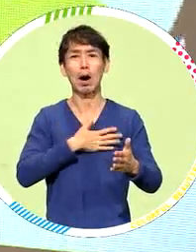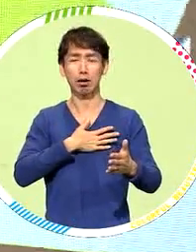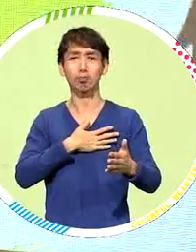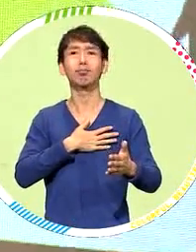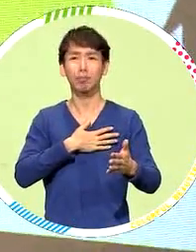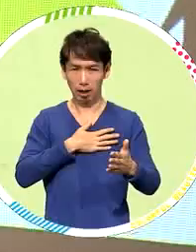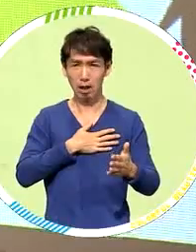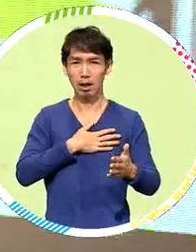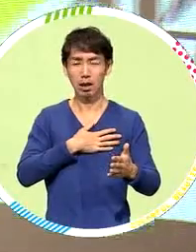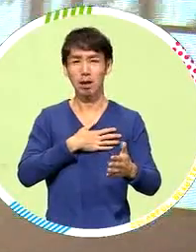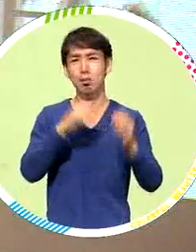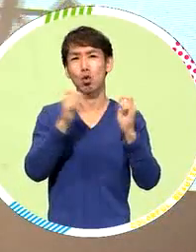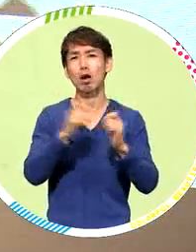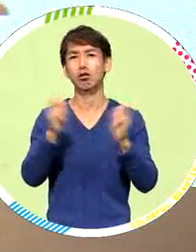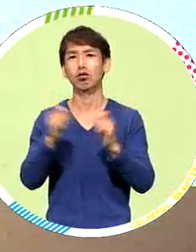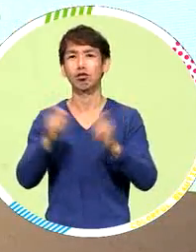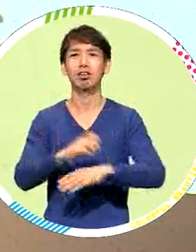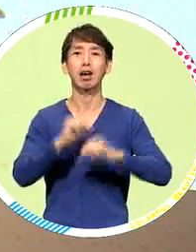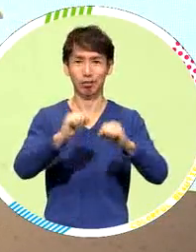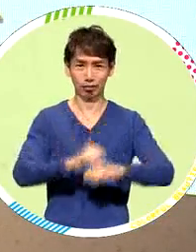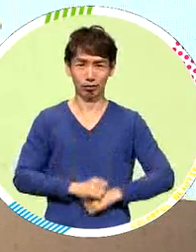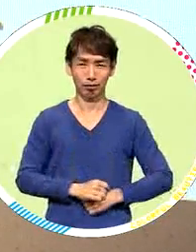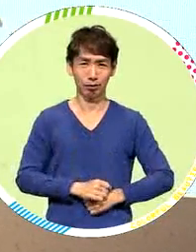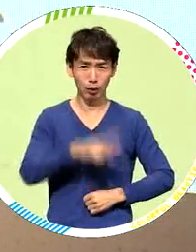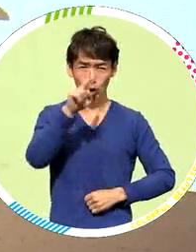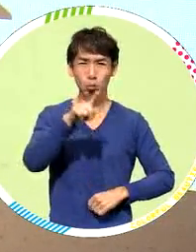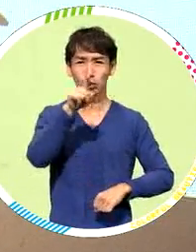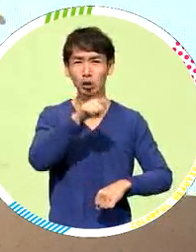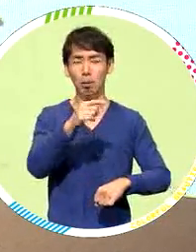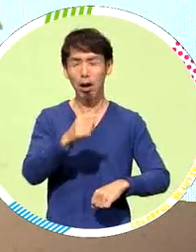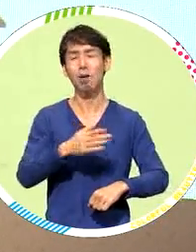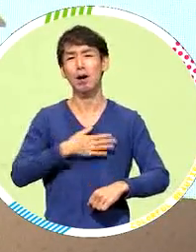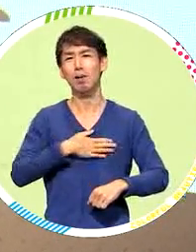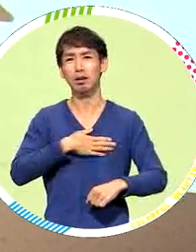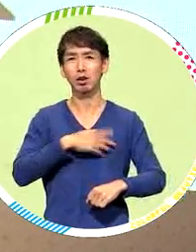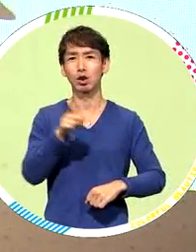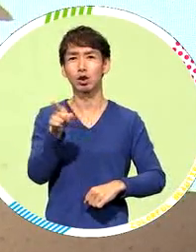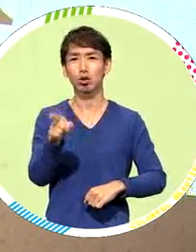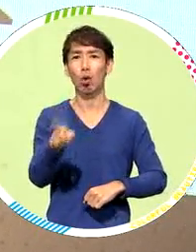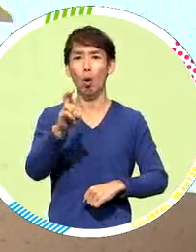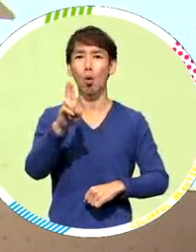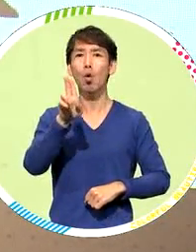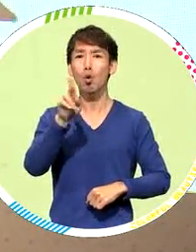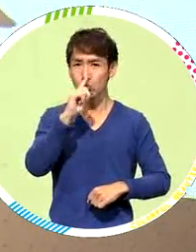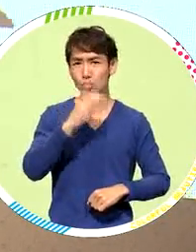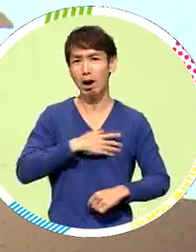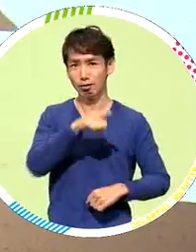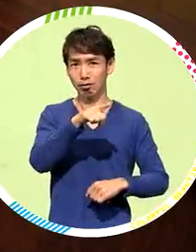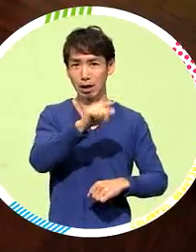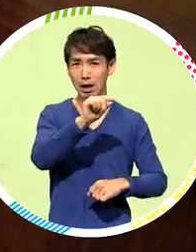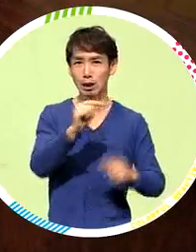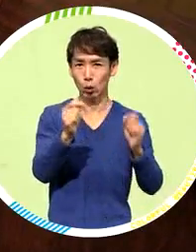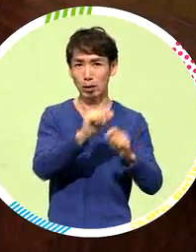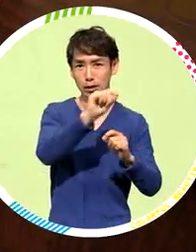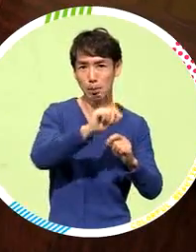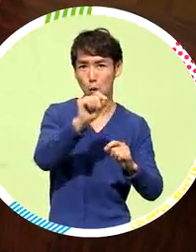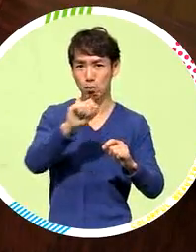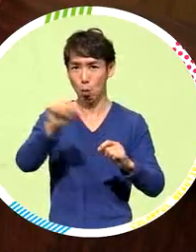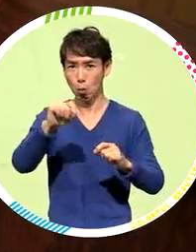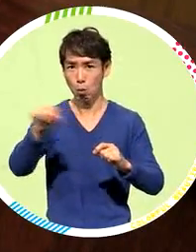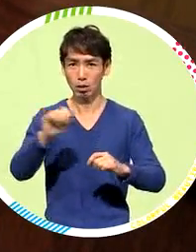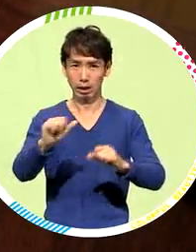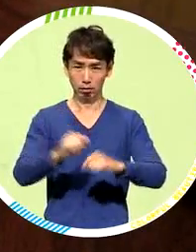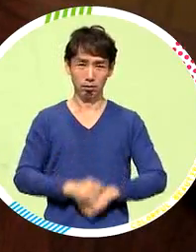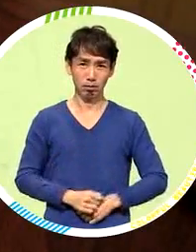アレはもう読み手は読む人も分かっているのでこういうふうに省略してしまうにょこ骨と